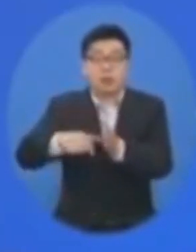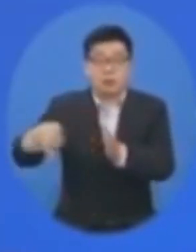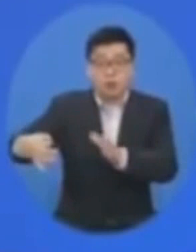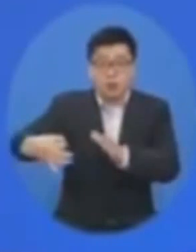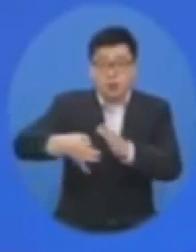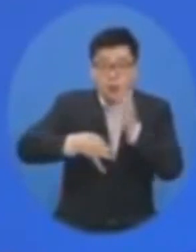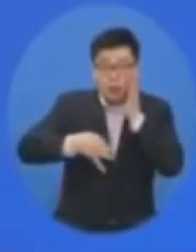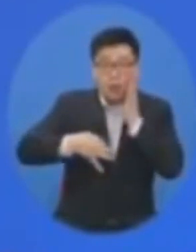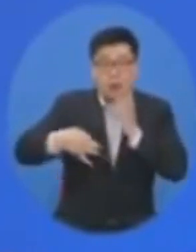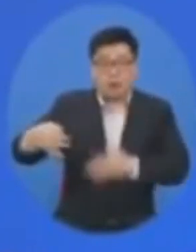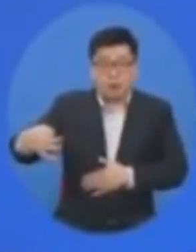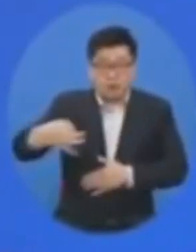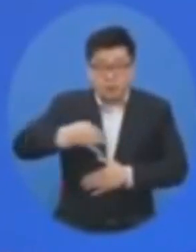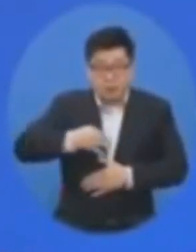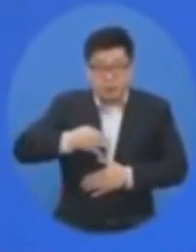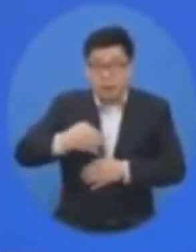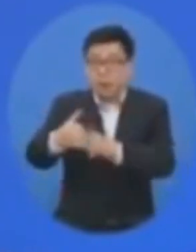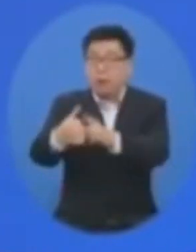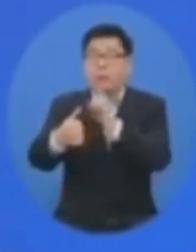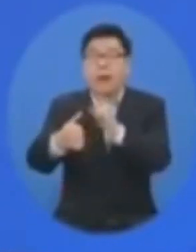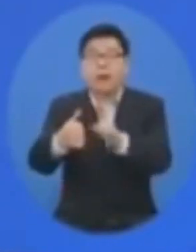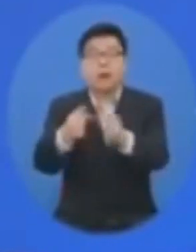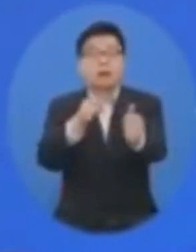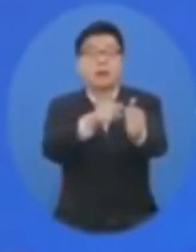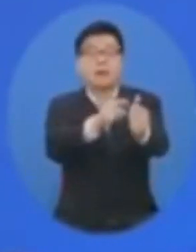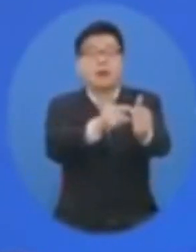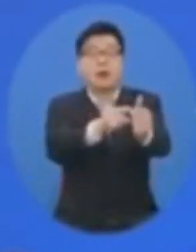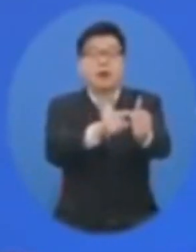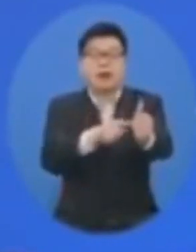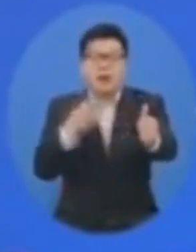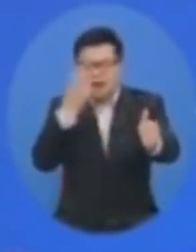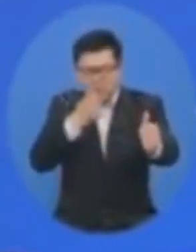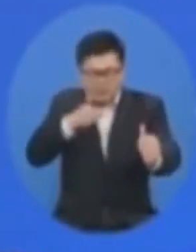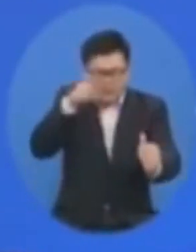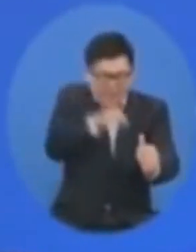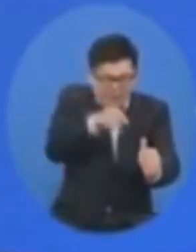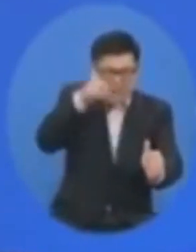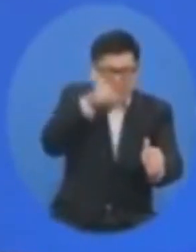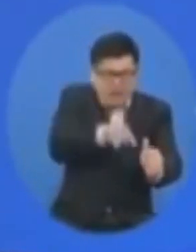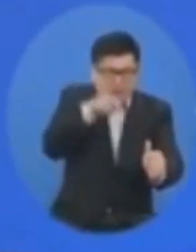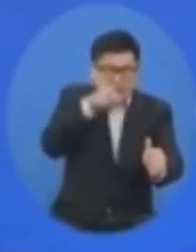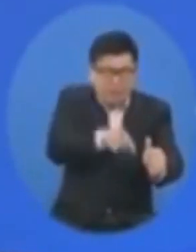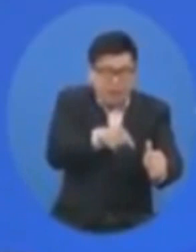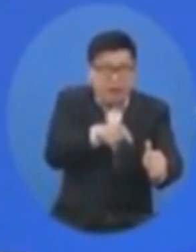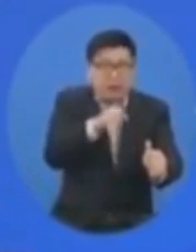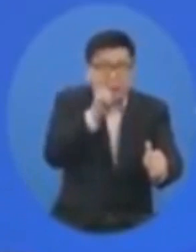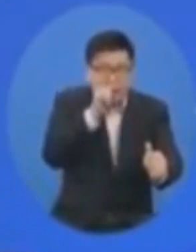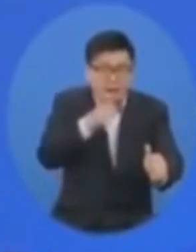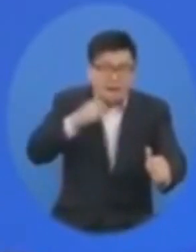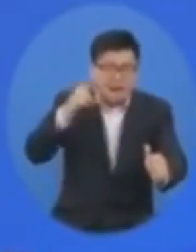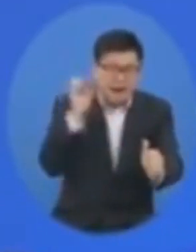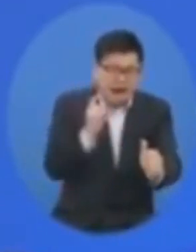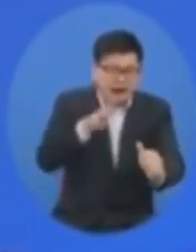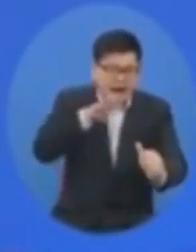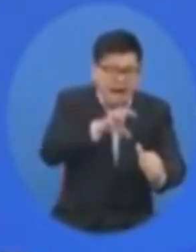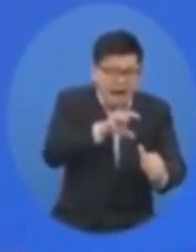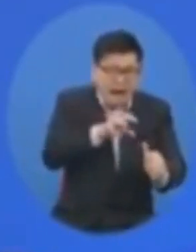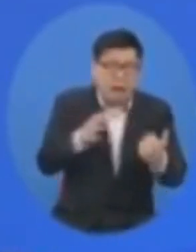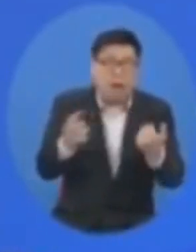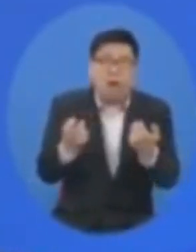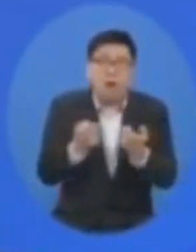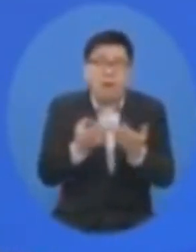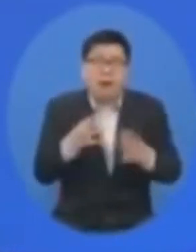검사가 하도 시켜가지고 하도 보름 동안 부부하고 불러가지고 억박지르는 바람에